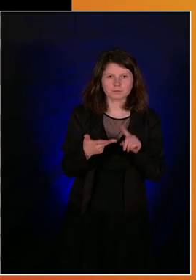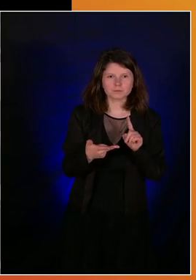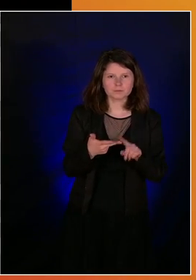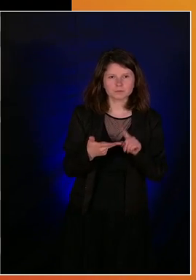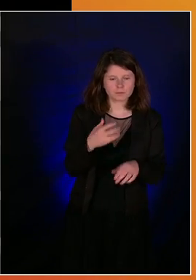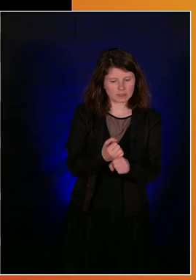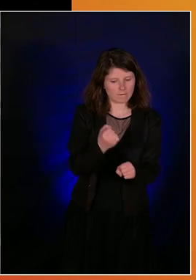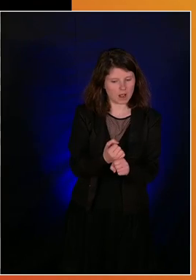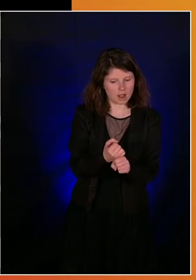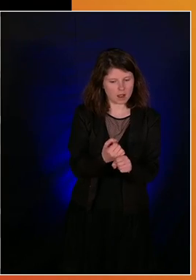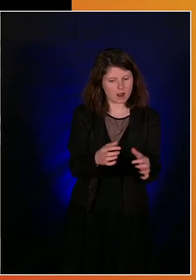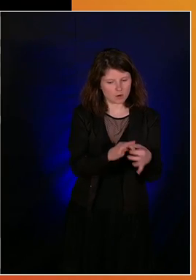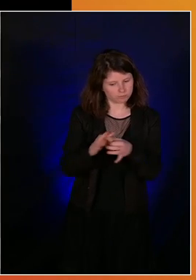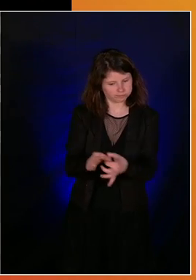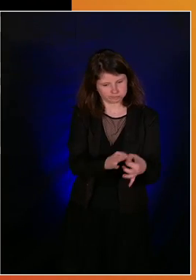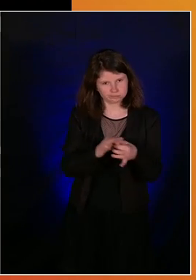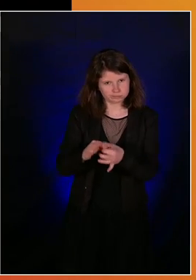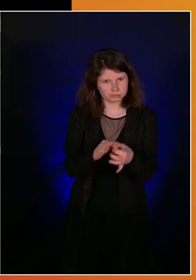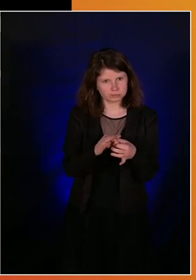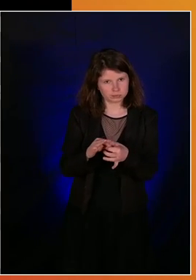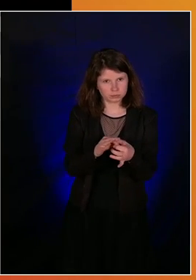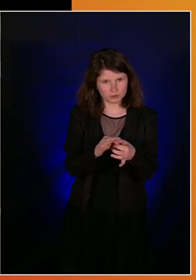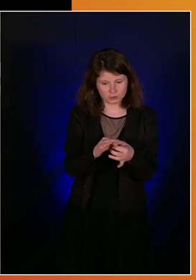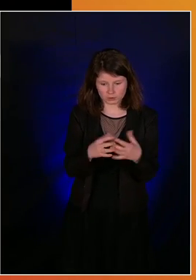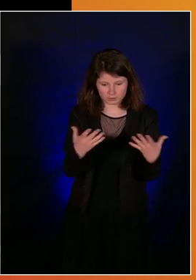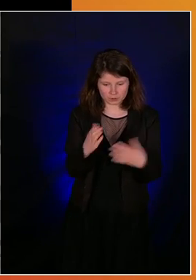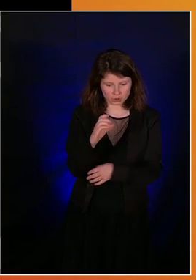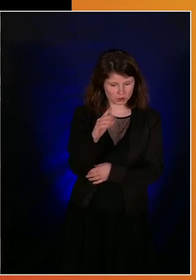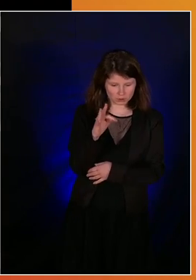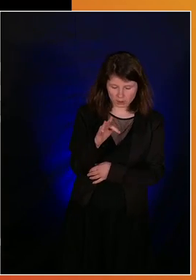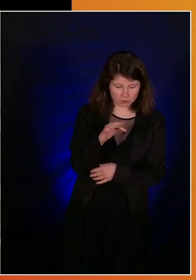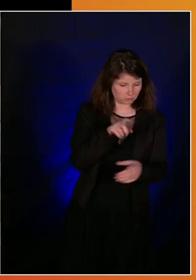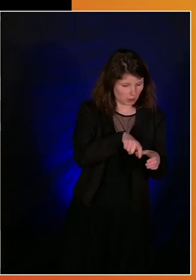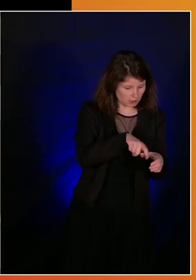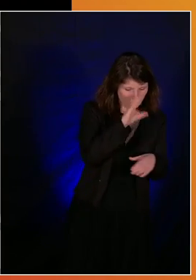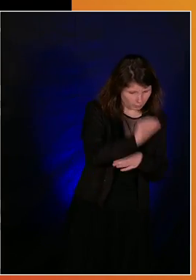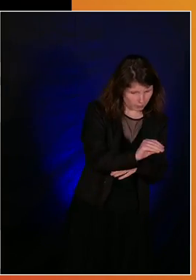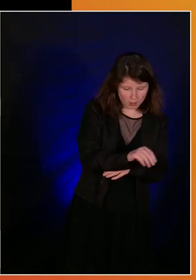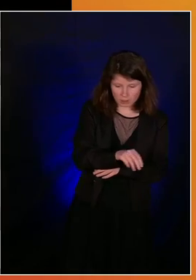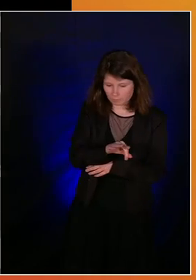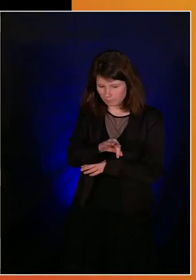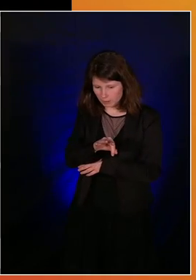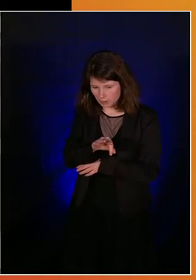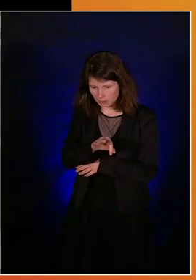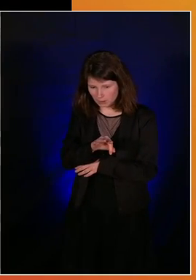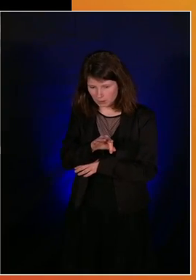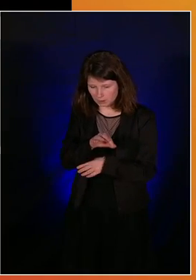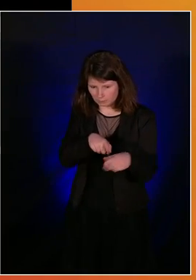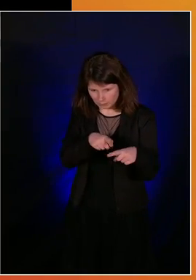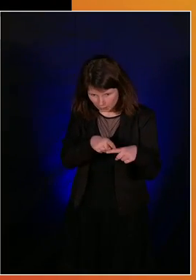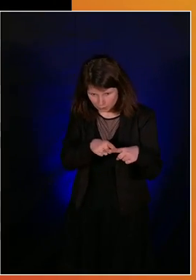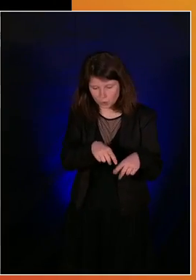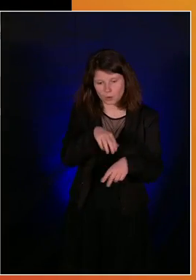le travail collectif des organisations de la CGT à tous les niveaux syndicat profess tion FD UL UD union